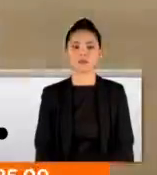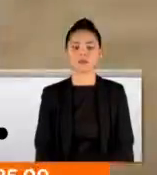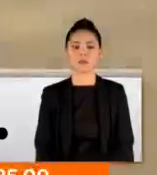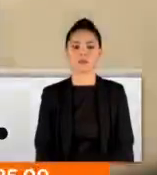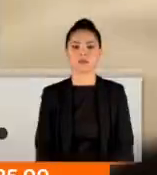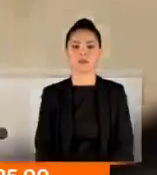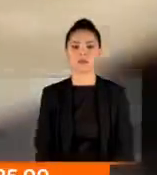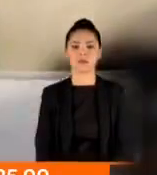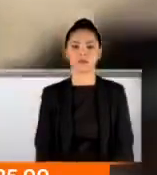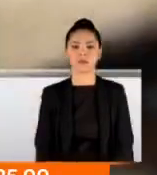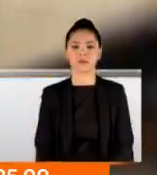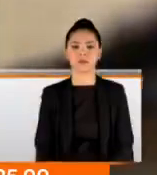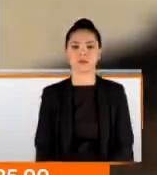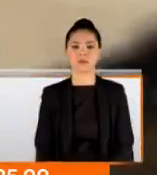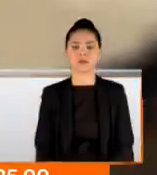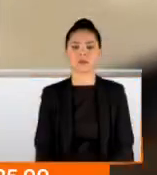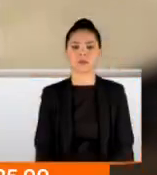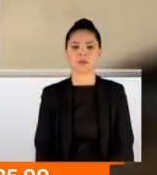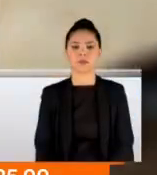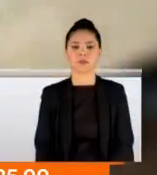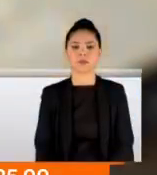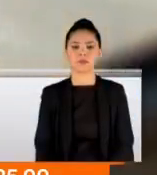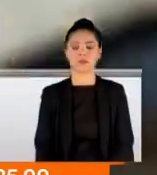Omur tatlısını gönder abi, gönder.